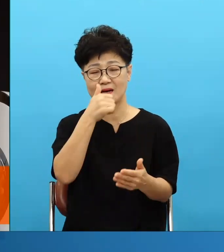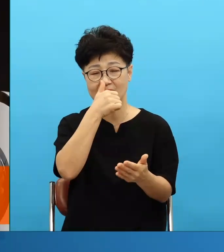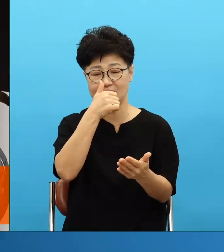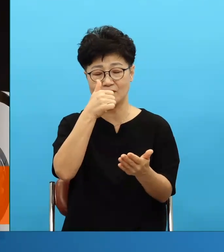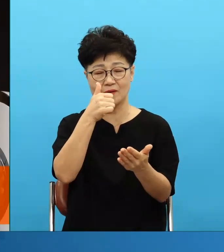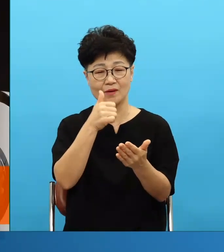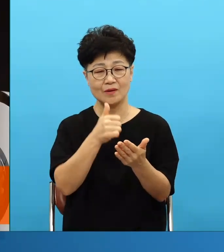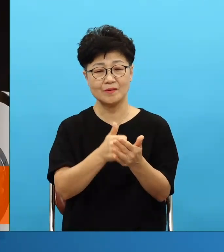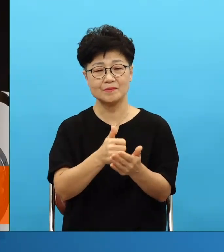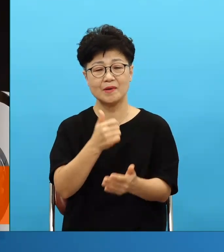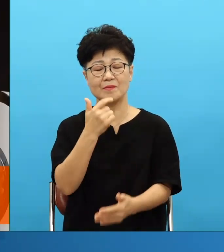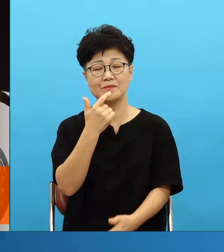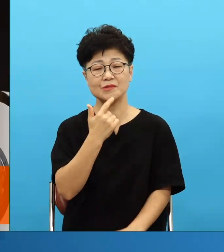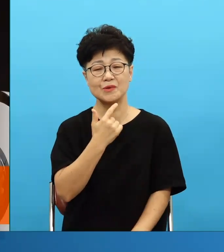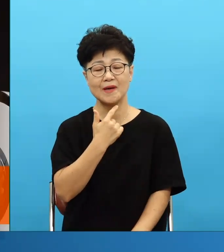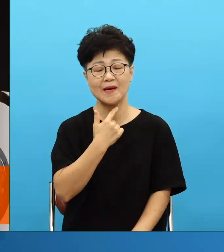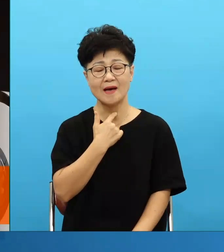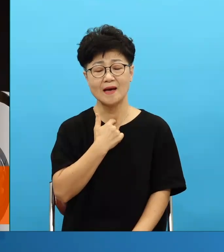연약하여